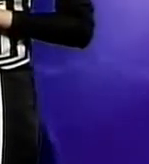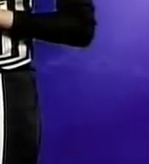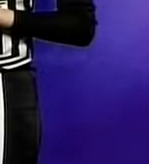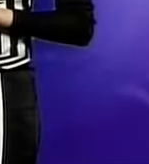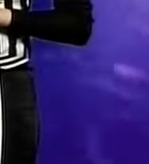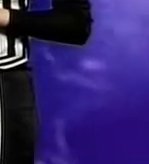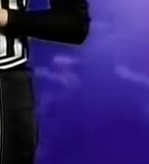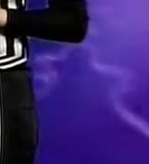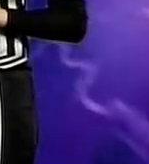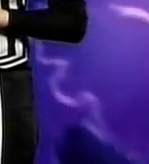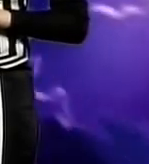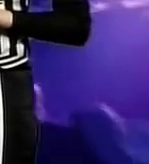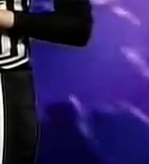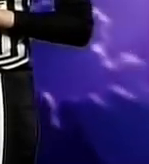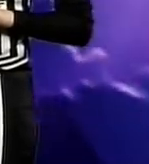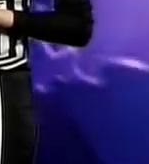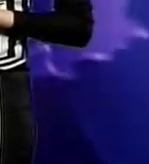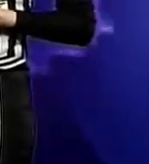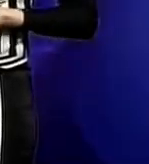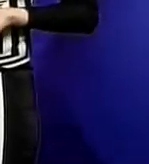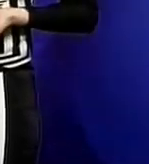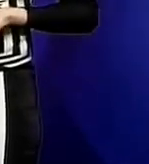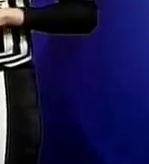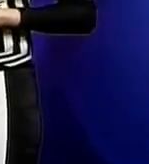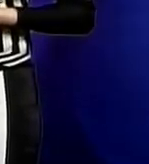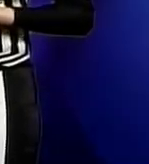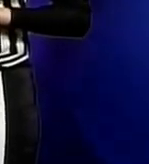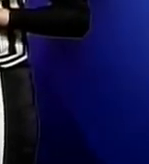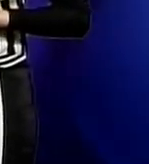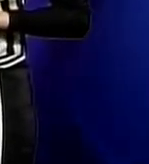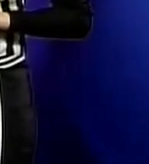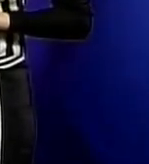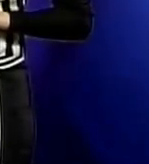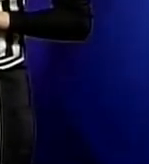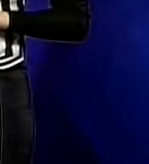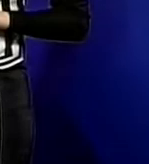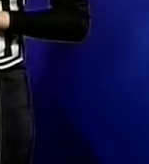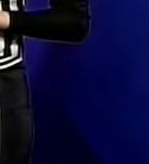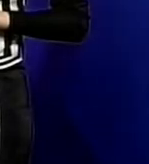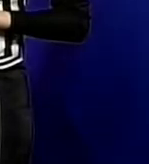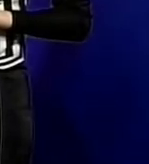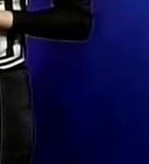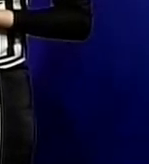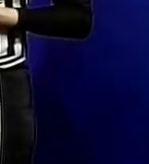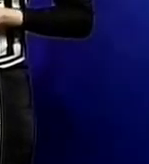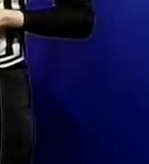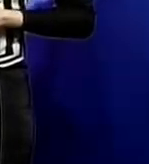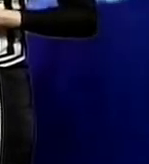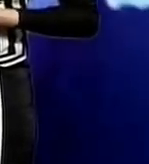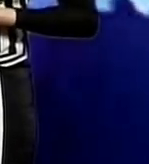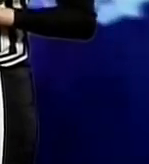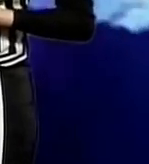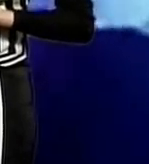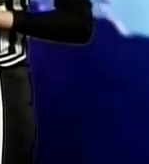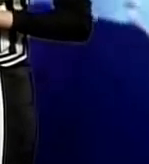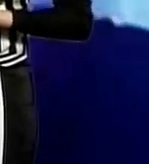з найкращими побажаннями вітаємо зі святом. А я хочу нагадати, що не дивлячись на усі можливі сюрпризи природи, за будь-якої